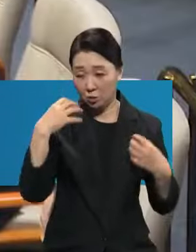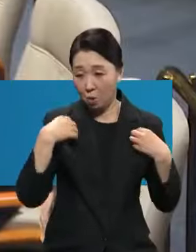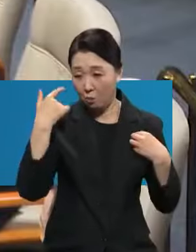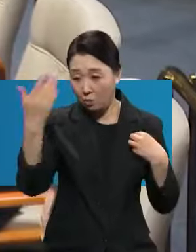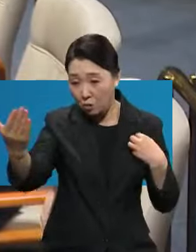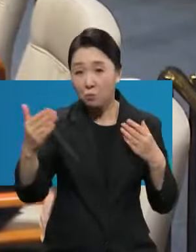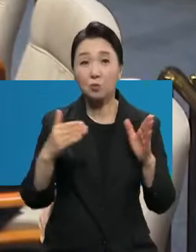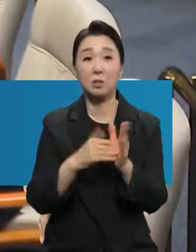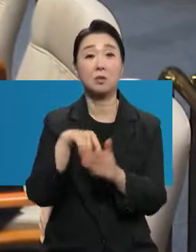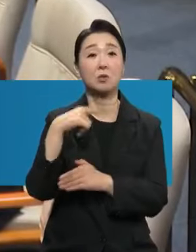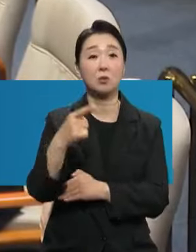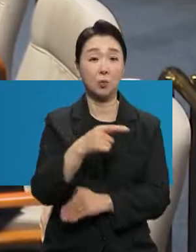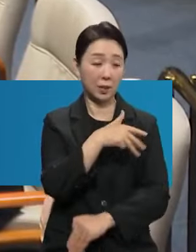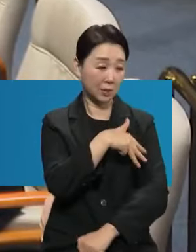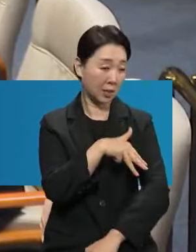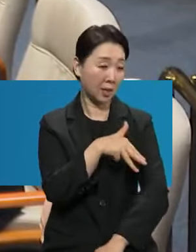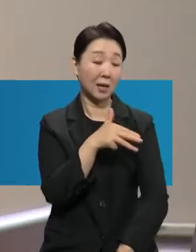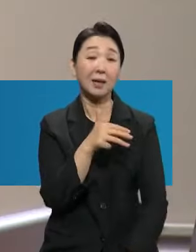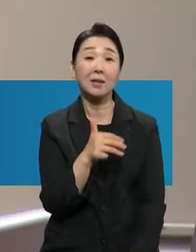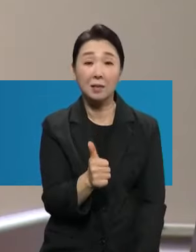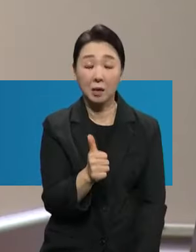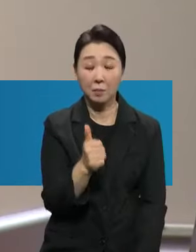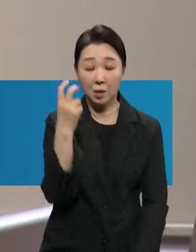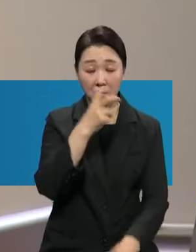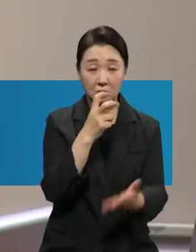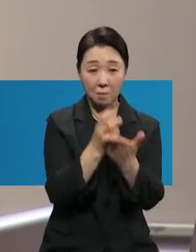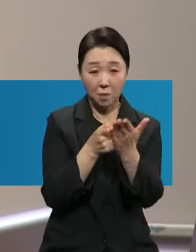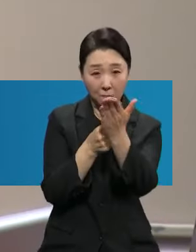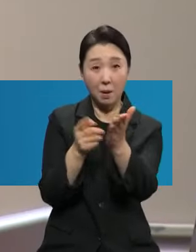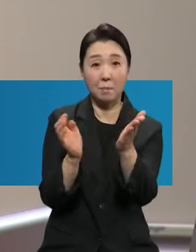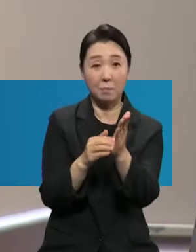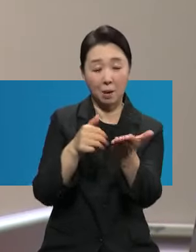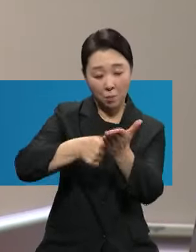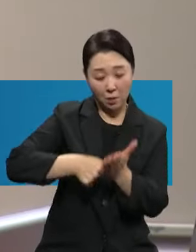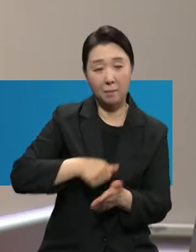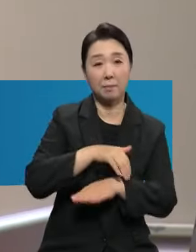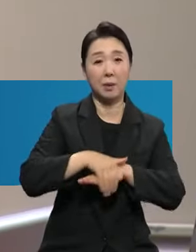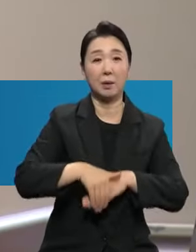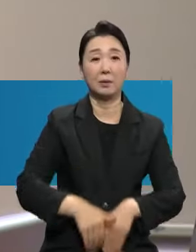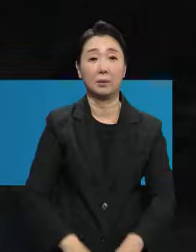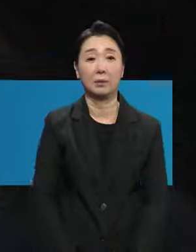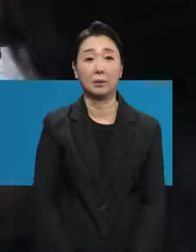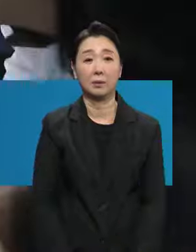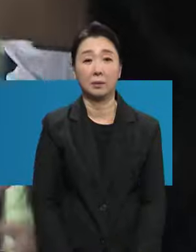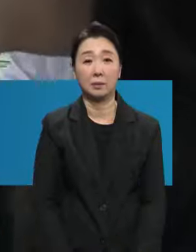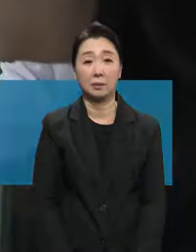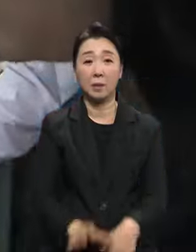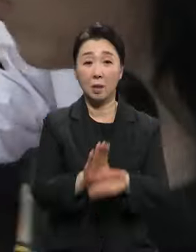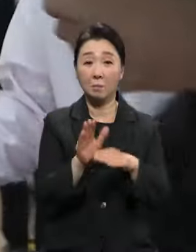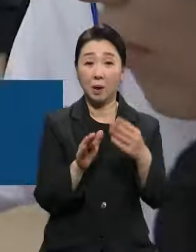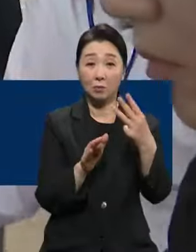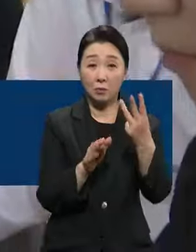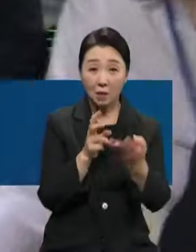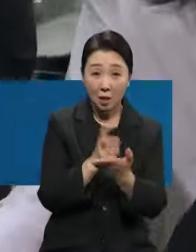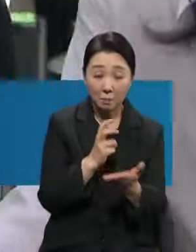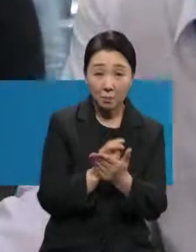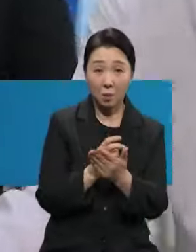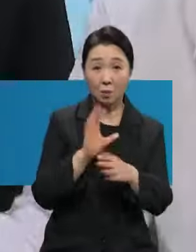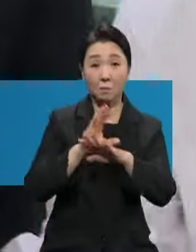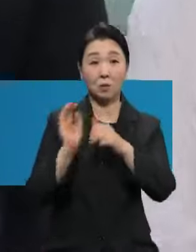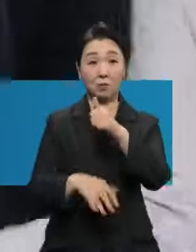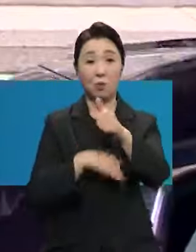곧바로 최상병 특검법을 본회의에 상정해 표결 처리를 시도할 걸로 보입니다 또 방송 3법과